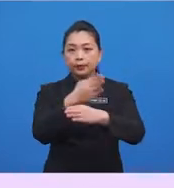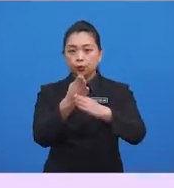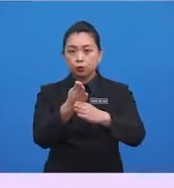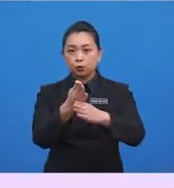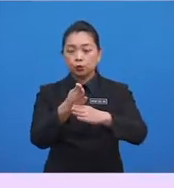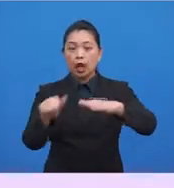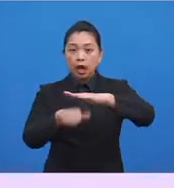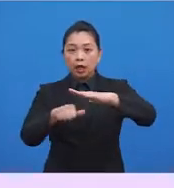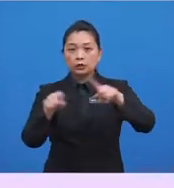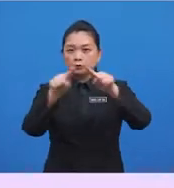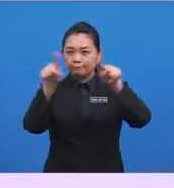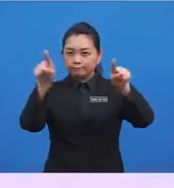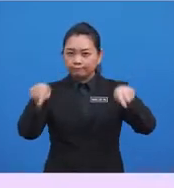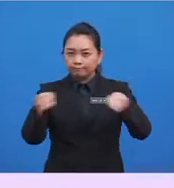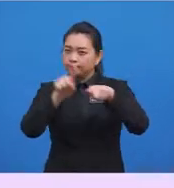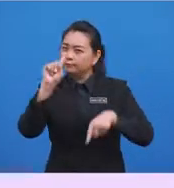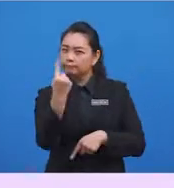segi empat tepat juga.